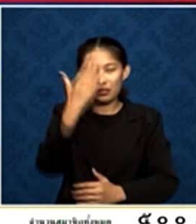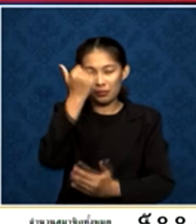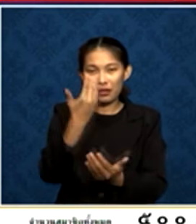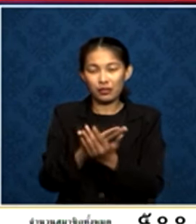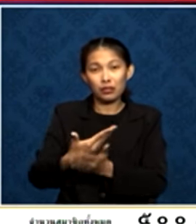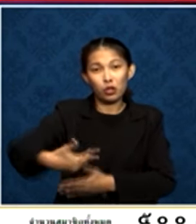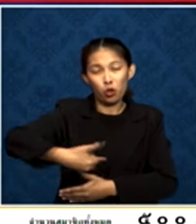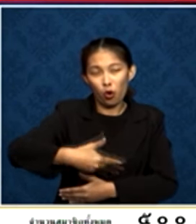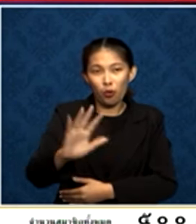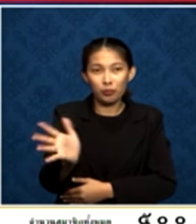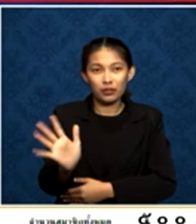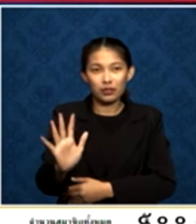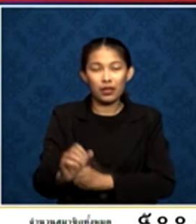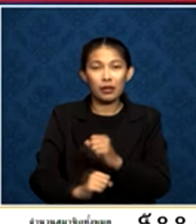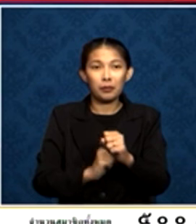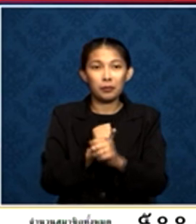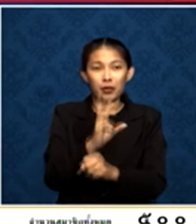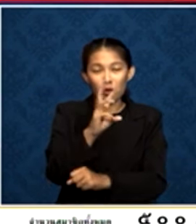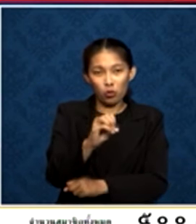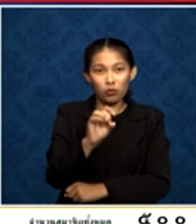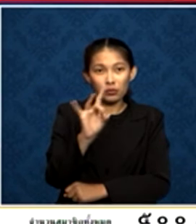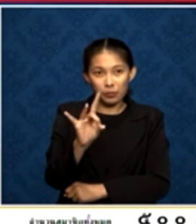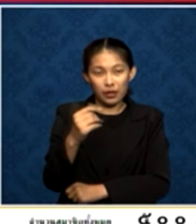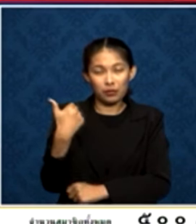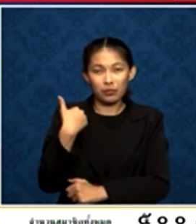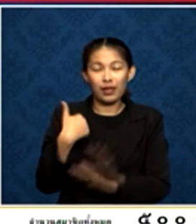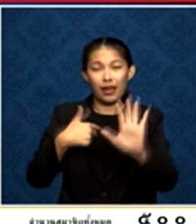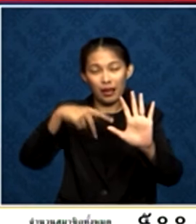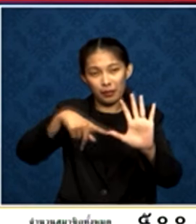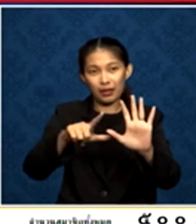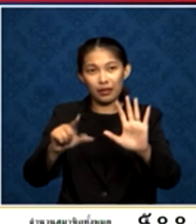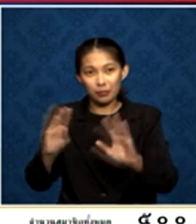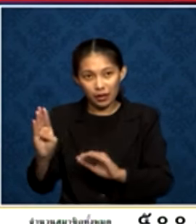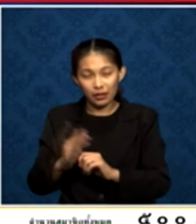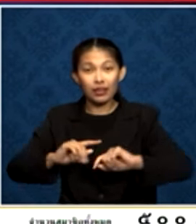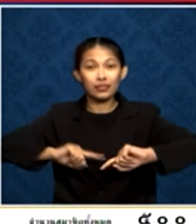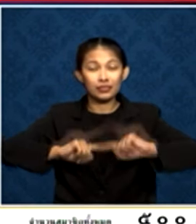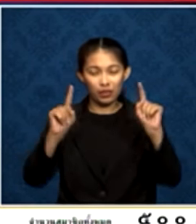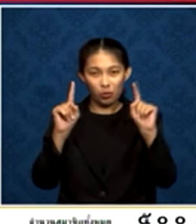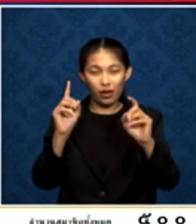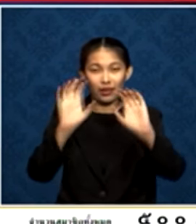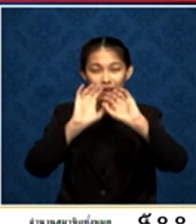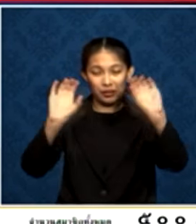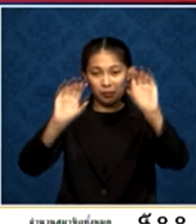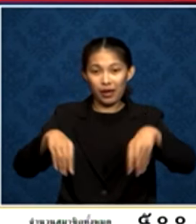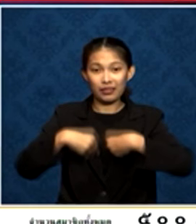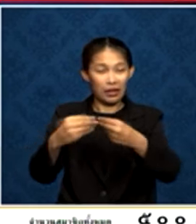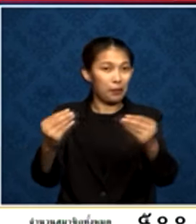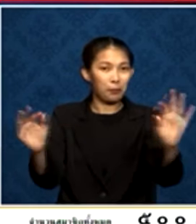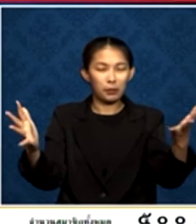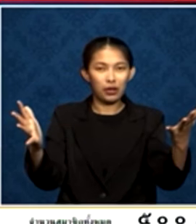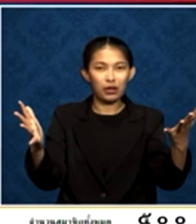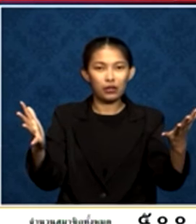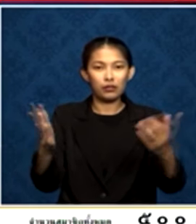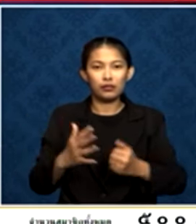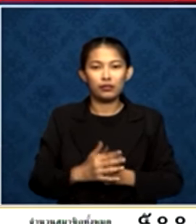งบนะคะ ท่ประทานไหนก totsusi 8ก็ขอลับงบก 5,000,000าทแต่รัฐบาลไม่ให้เขาเลยสกบทเดียว